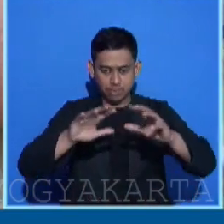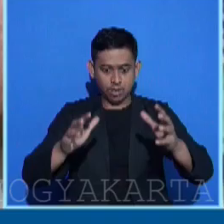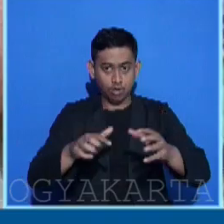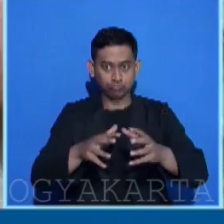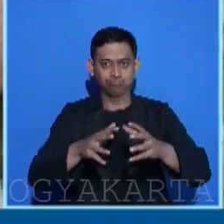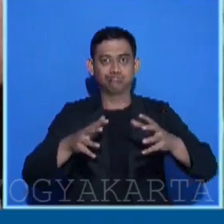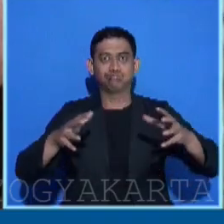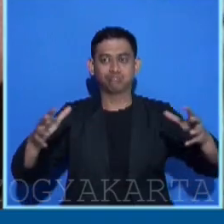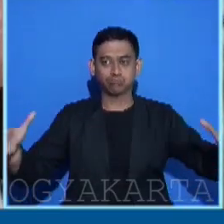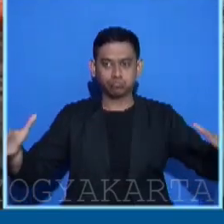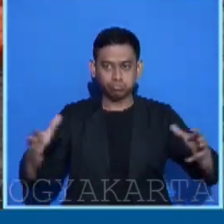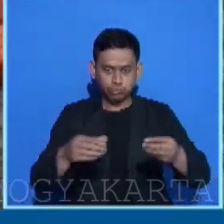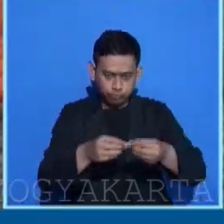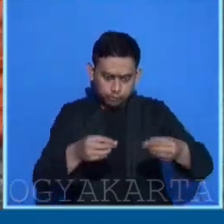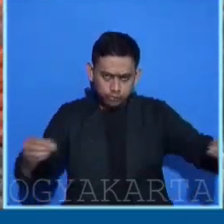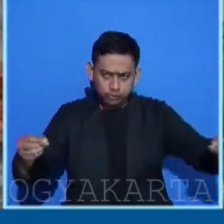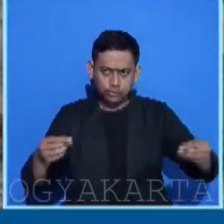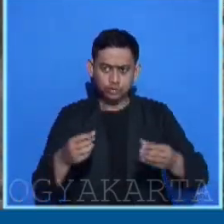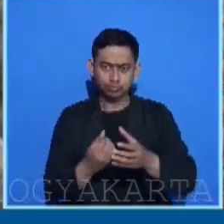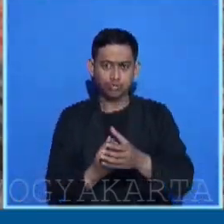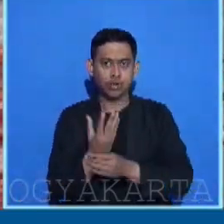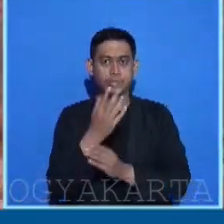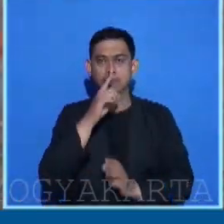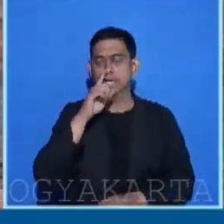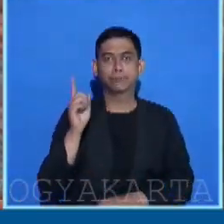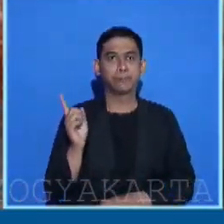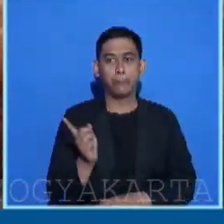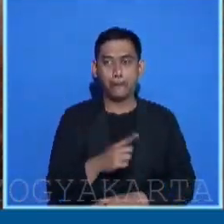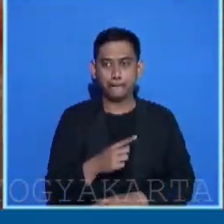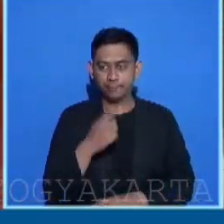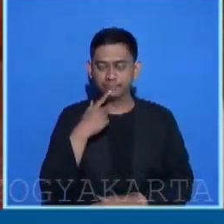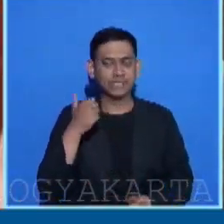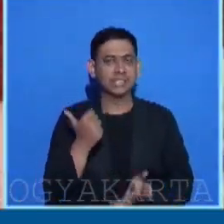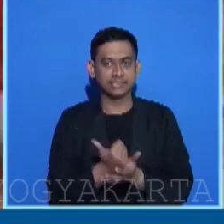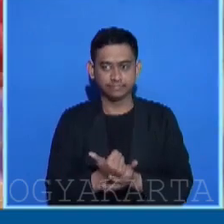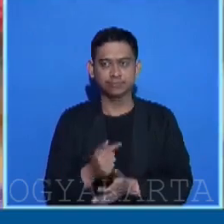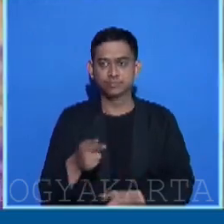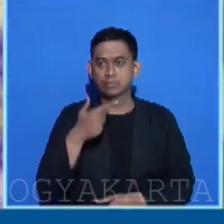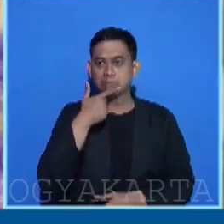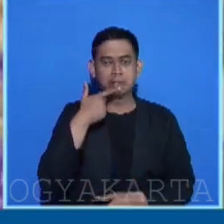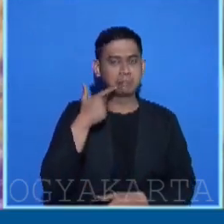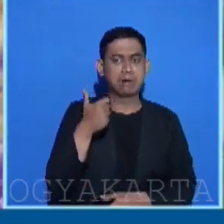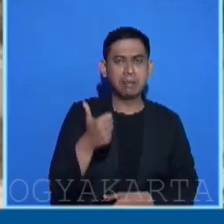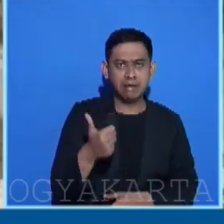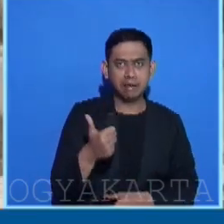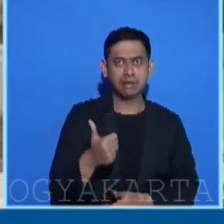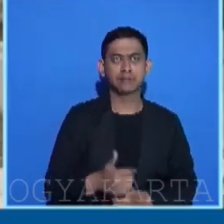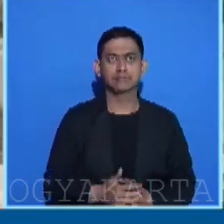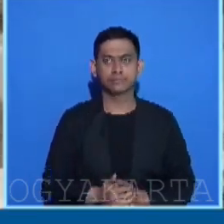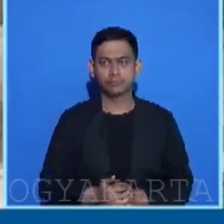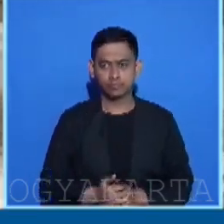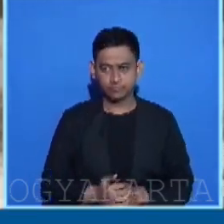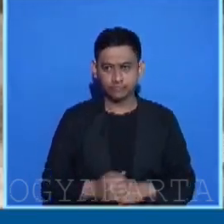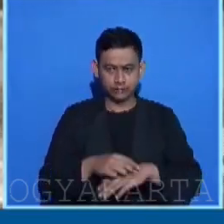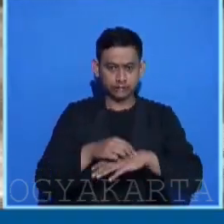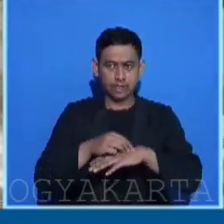ayam kampung, perkembanganipun langkung cepet lan raos dagingipun boten kawon kalian ayam kampung. Mupangataken kandang ingkang dipun